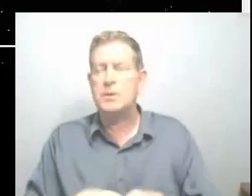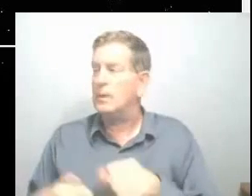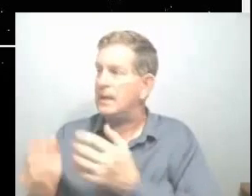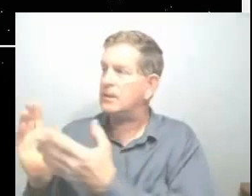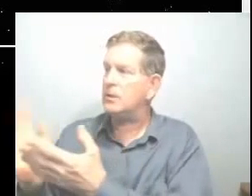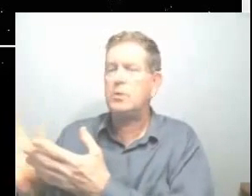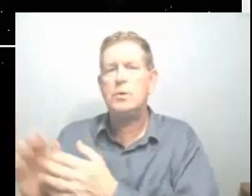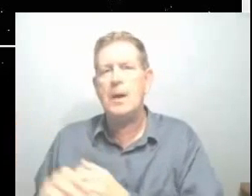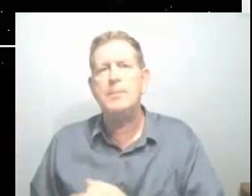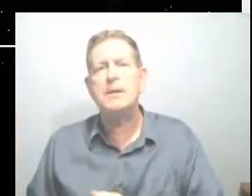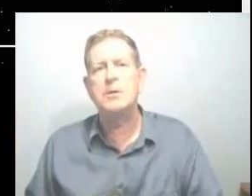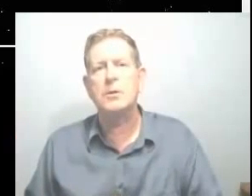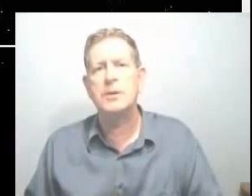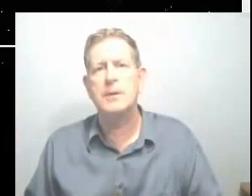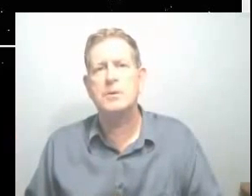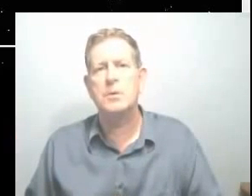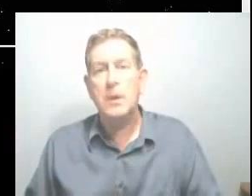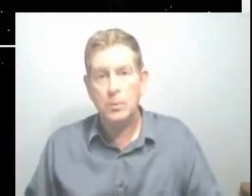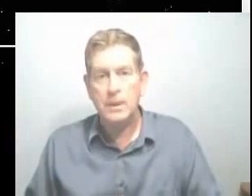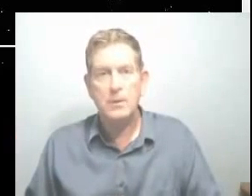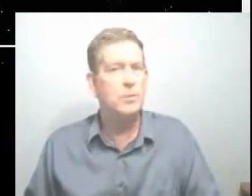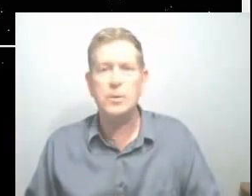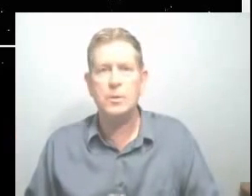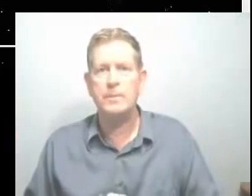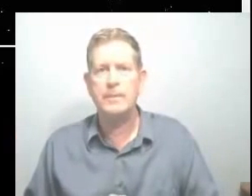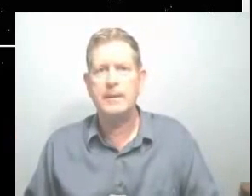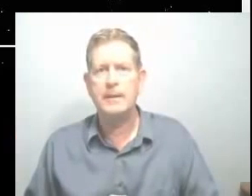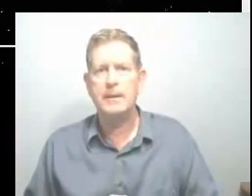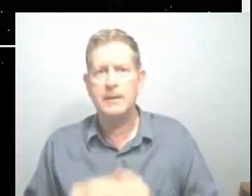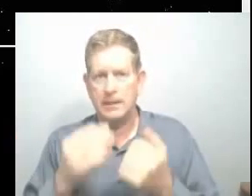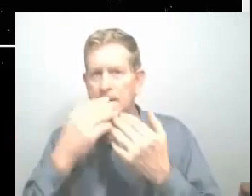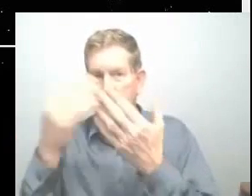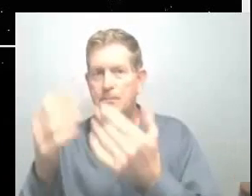une maison? Est-ce que tu habites dans une maison? Oui ou non?